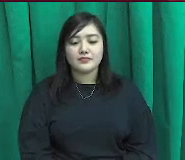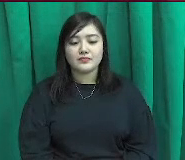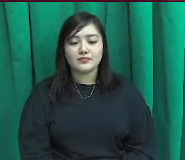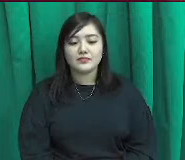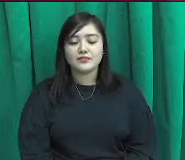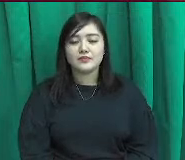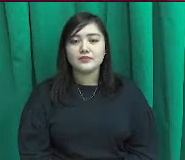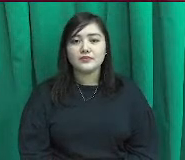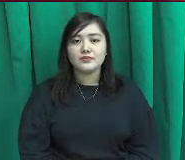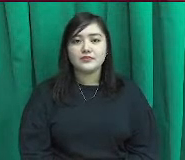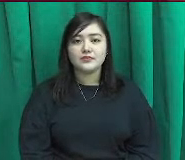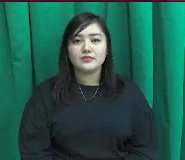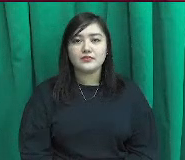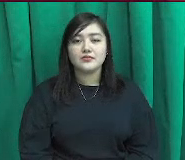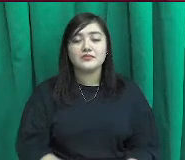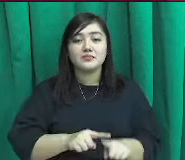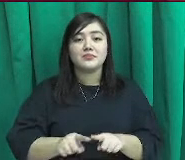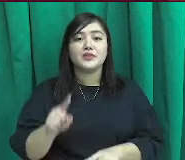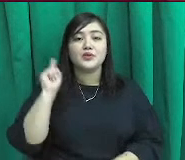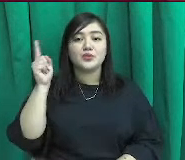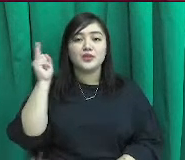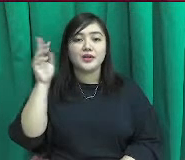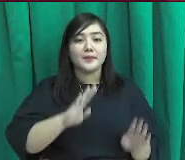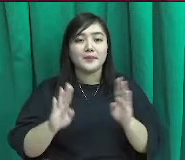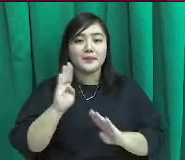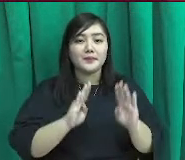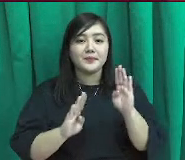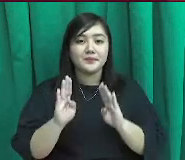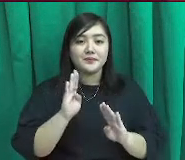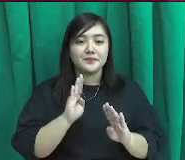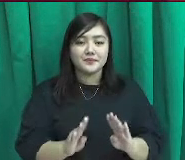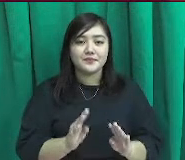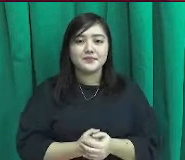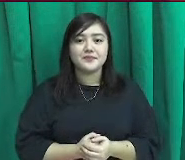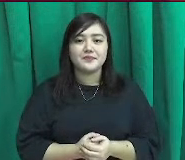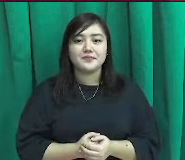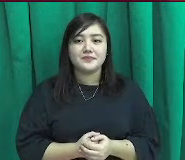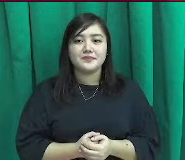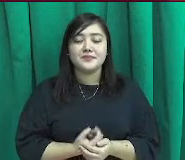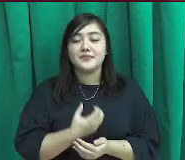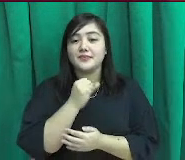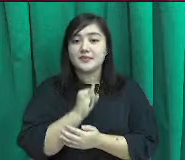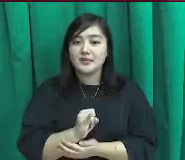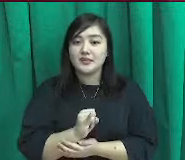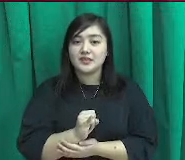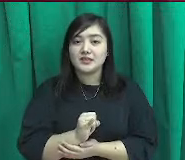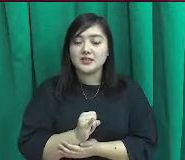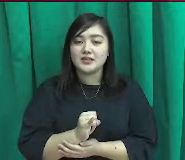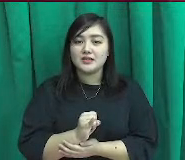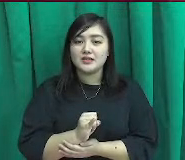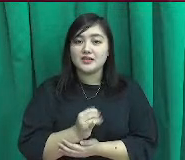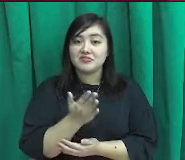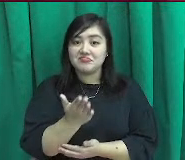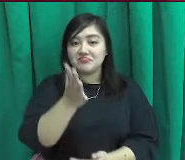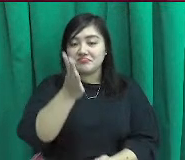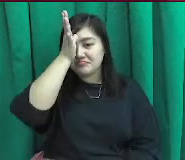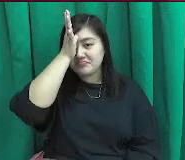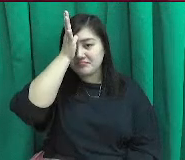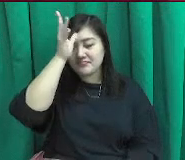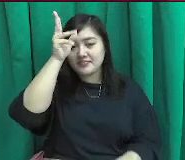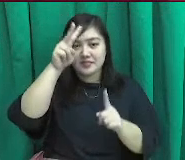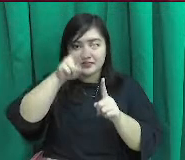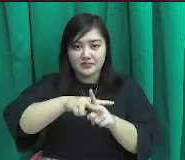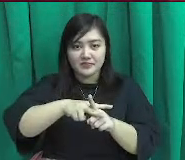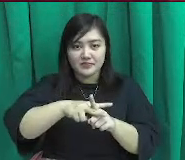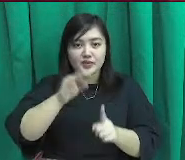eh. Ang pinaka-problema natin mga kapatid, lalong-lalo na sa ating mga tatay, ay yung application ng fruit of the